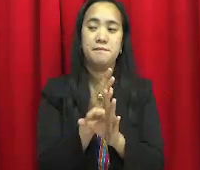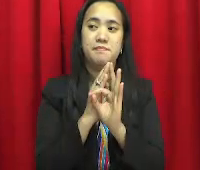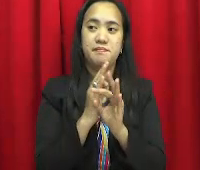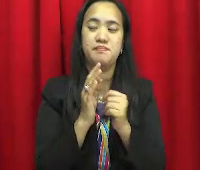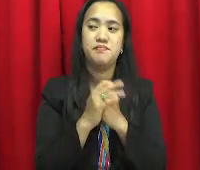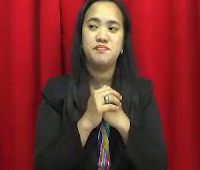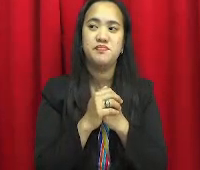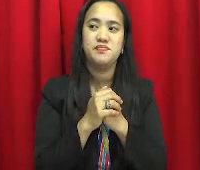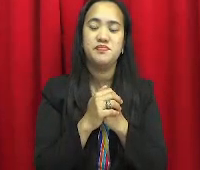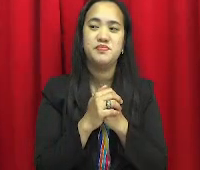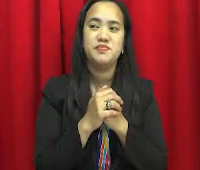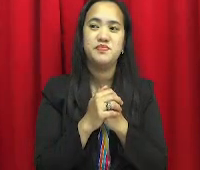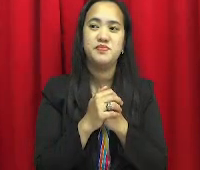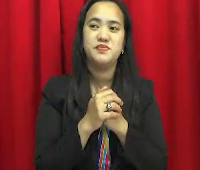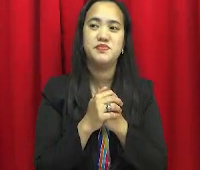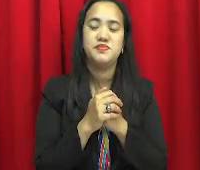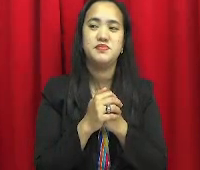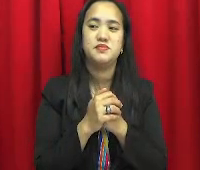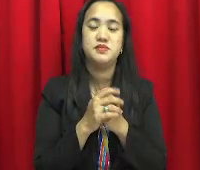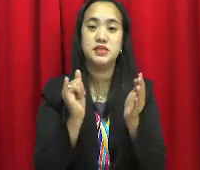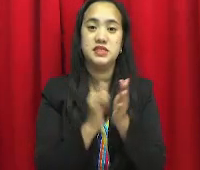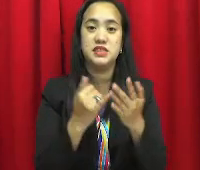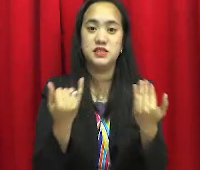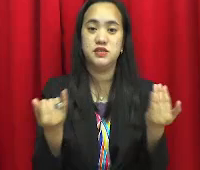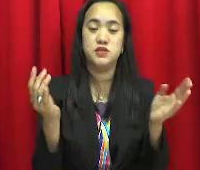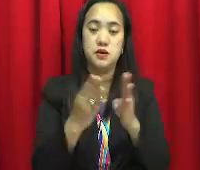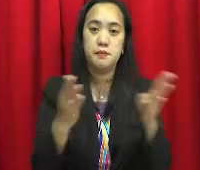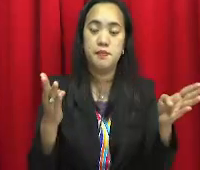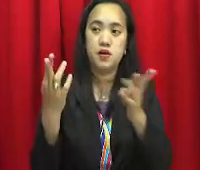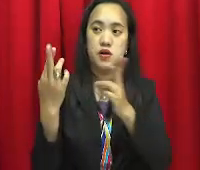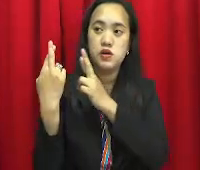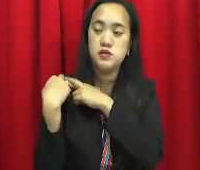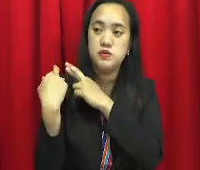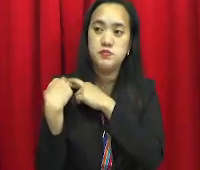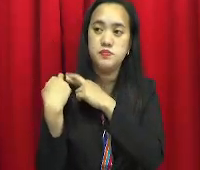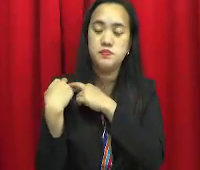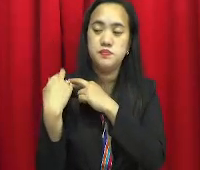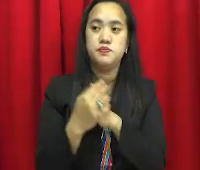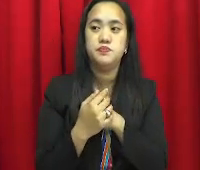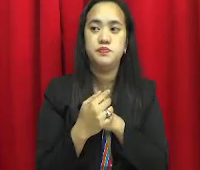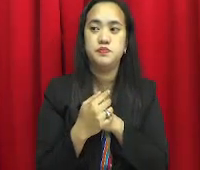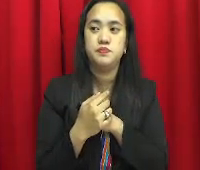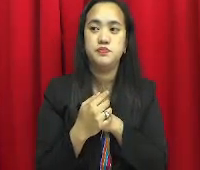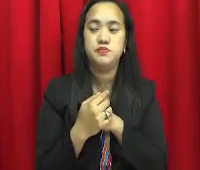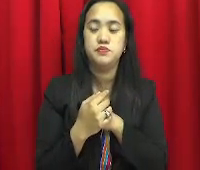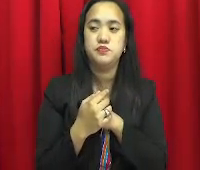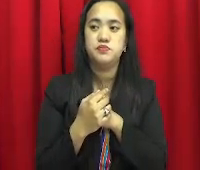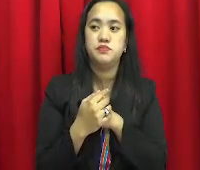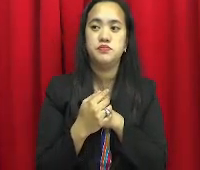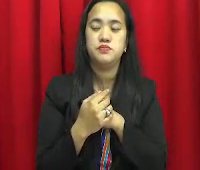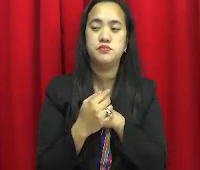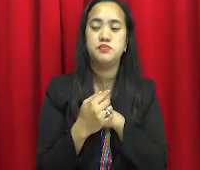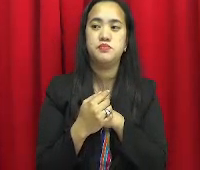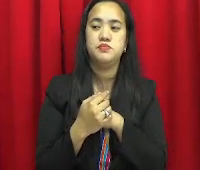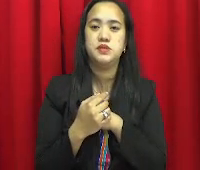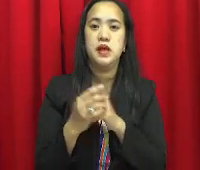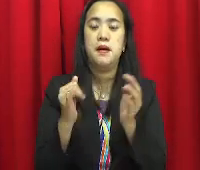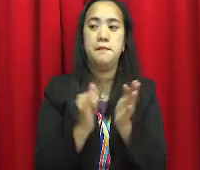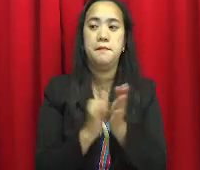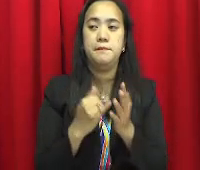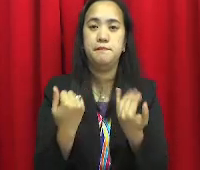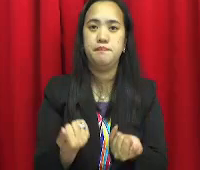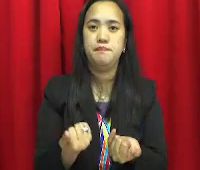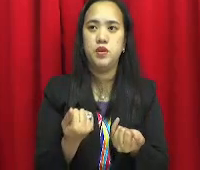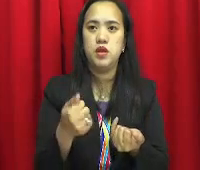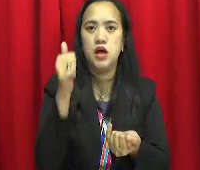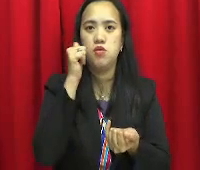di ba? Oo nga, ma'am. Kaya nga, ma'am. Napakalaking responsibility nun. Akala yes, natin, ma'am. Tutok lang, salitang tutok. Pero grabe yung